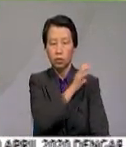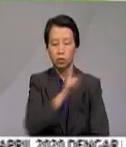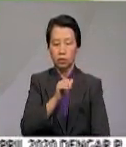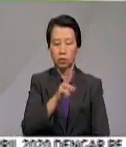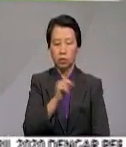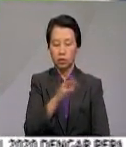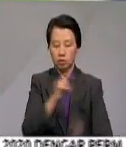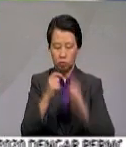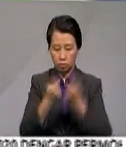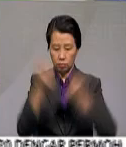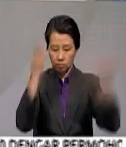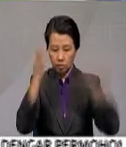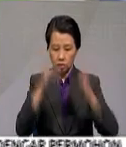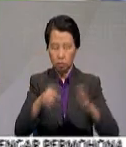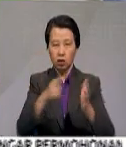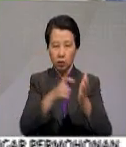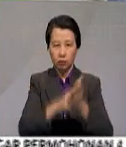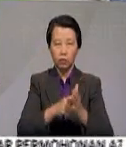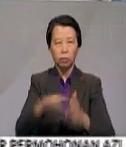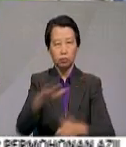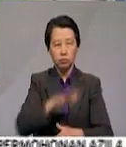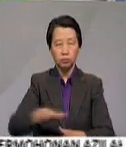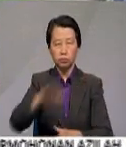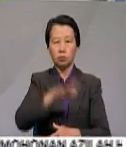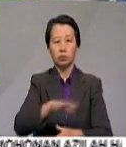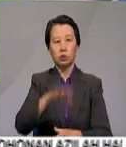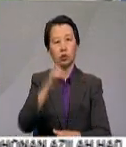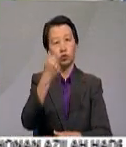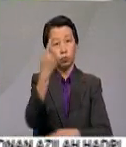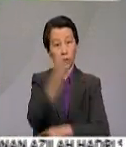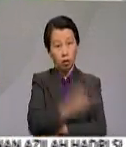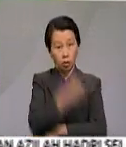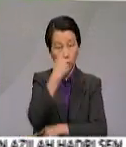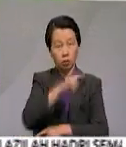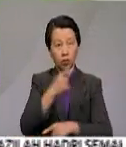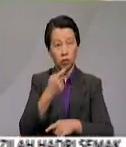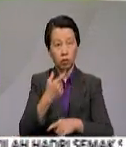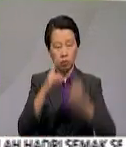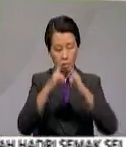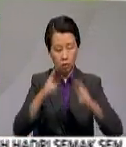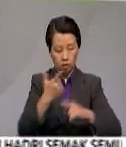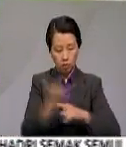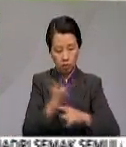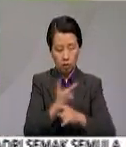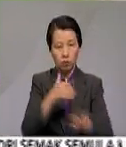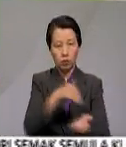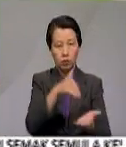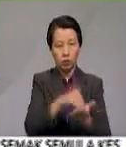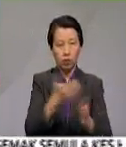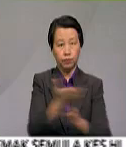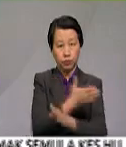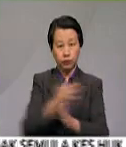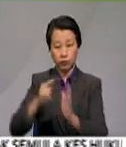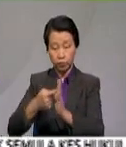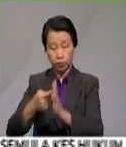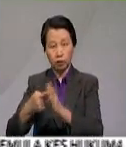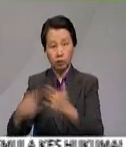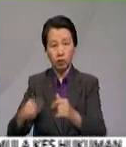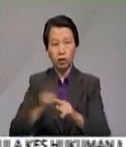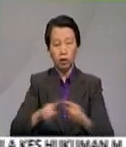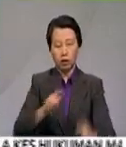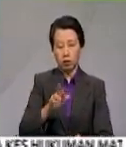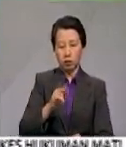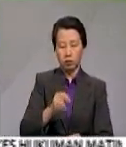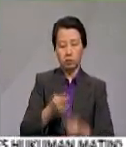Ho dan skuad kebangsaan yang memerlukan sekurang-kurangnya 10 hari untuk menjalani kem latihan pusat sebelum perlawanan namun Chen Ho